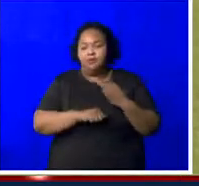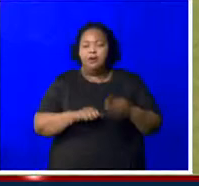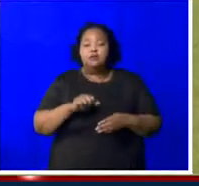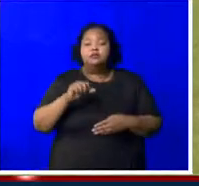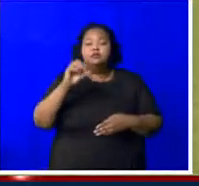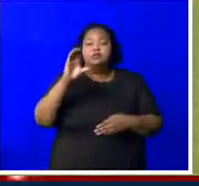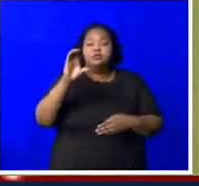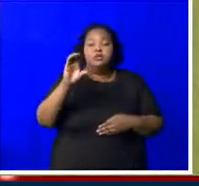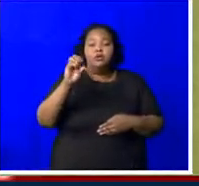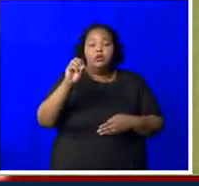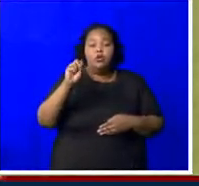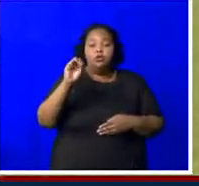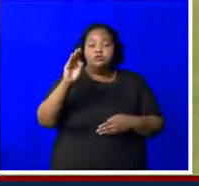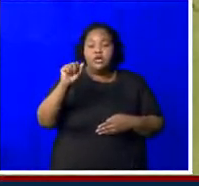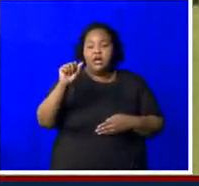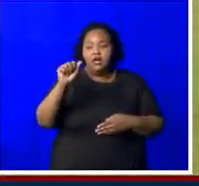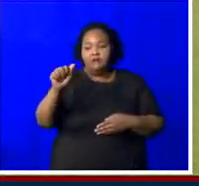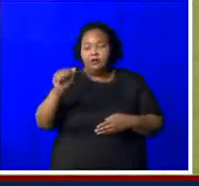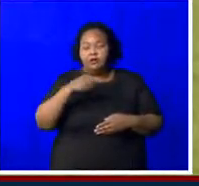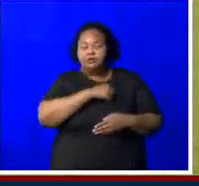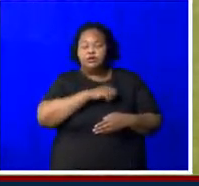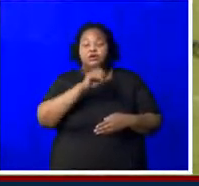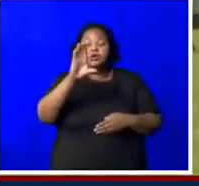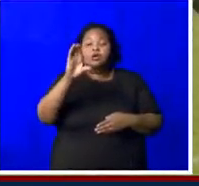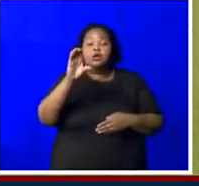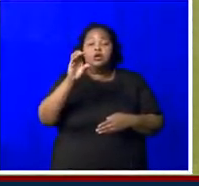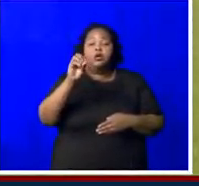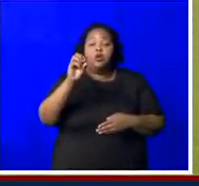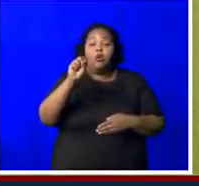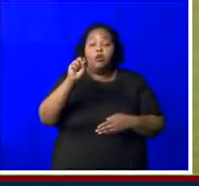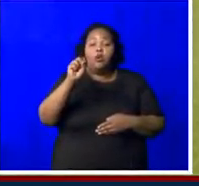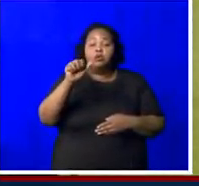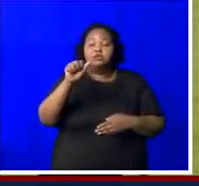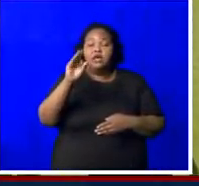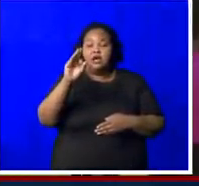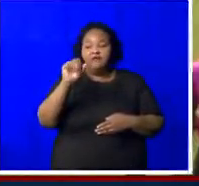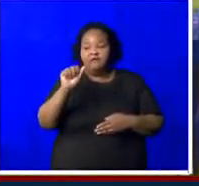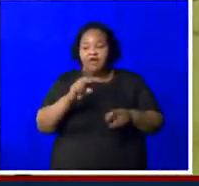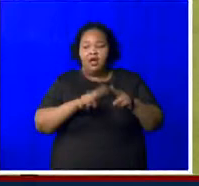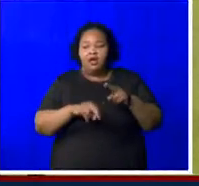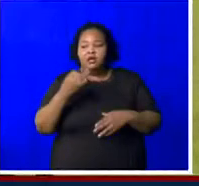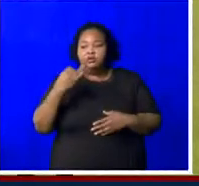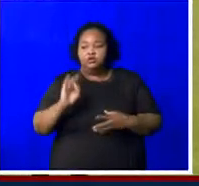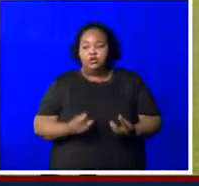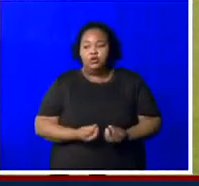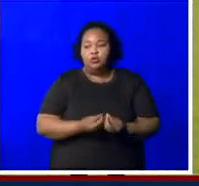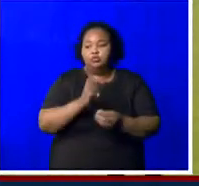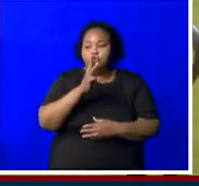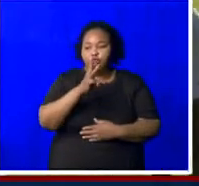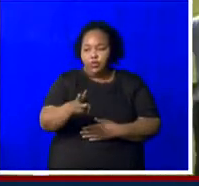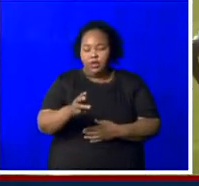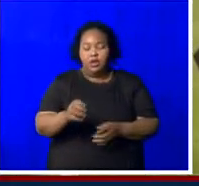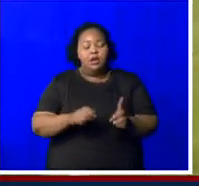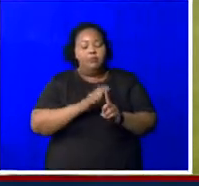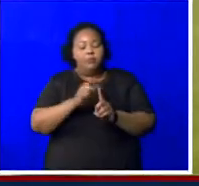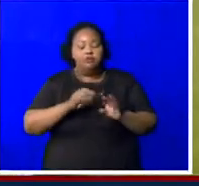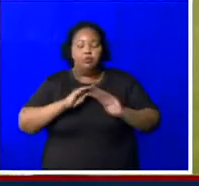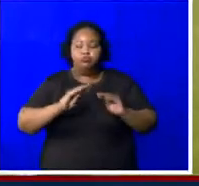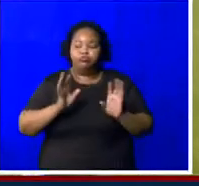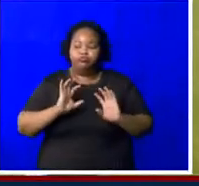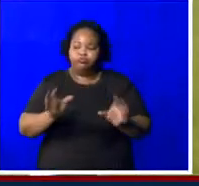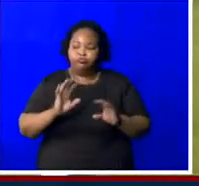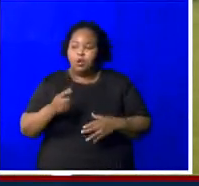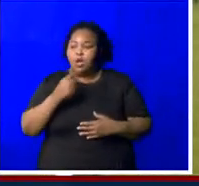yenyoni kulomnyaka losetulu. Mduduzi Nxumalo lucicishele licembu uthi konke kuhamba kahle futhi kuthola lithuba lokudlala